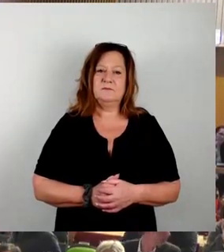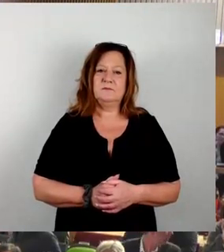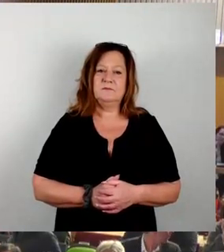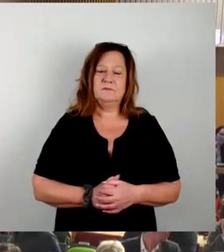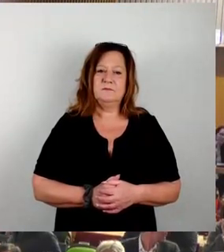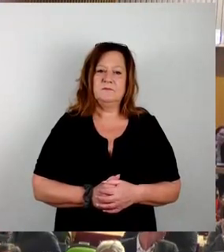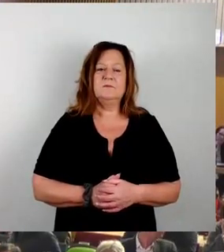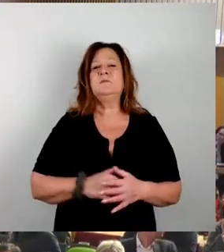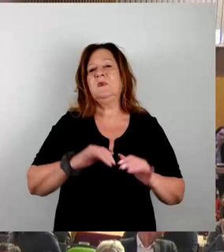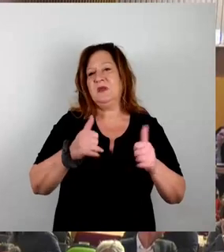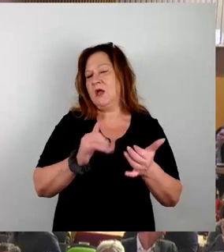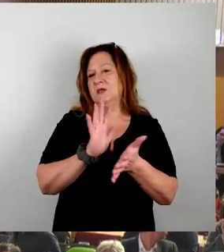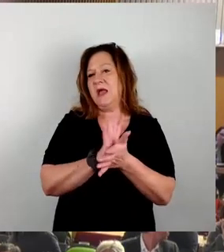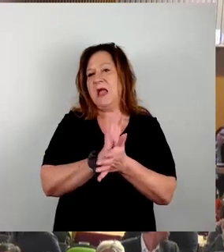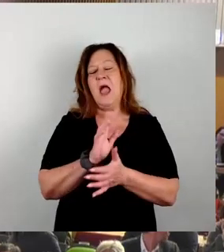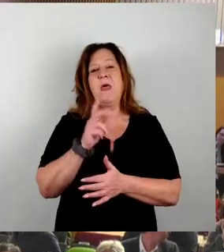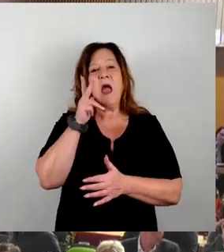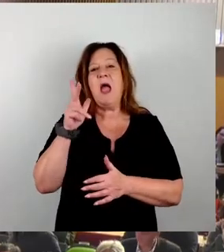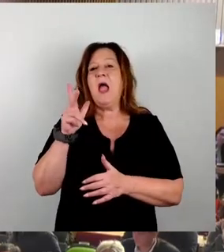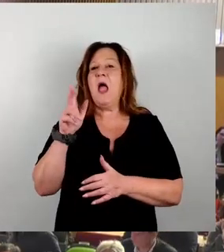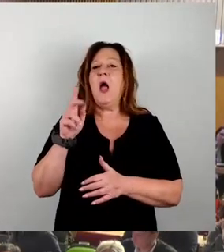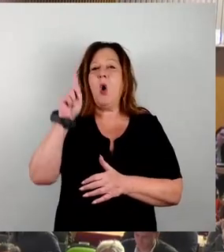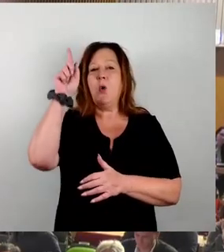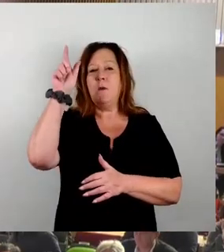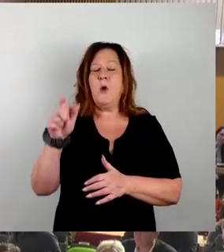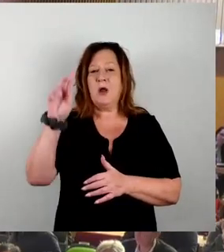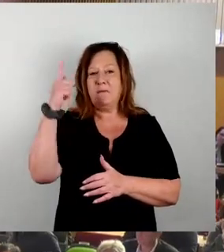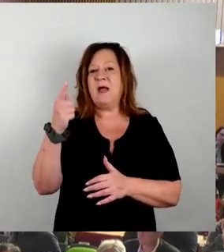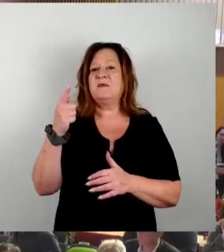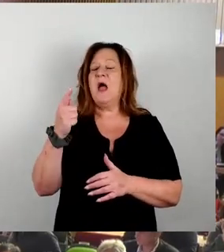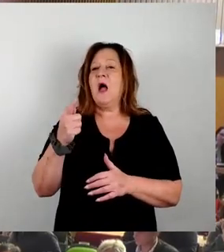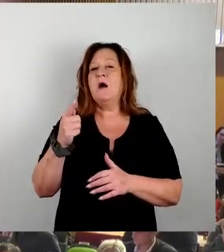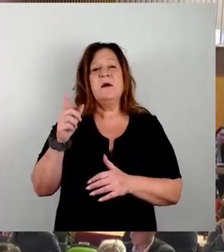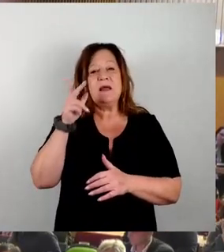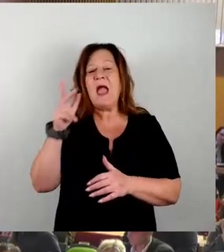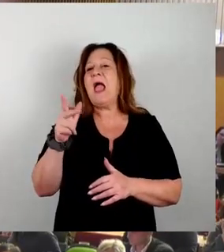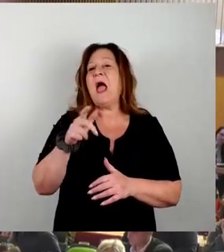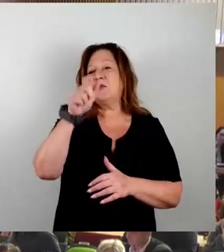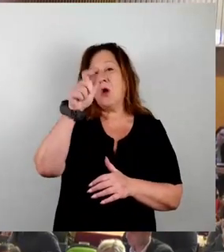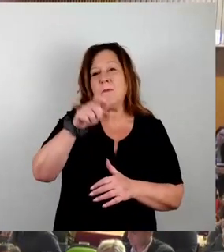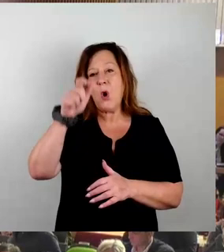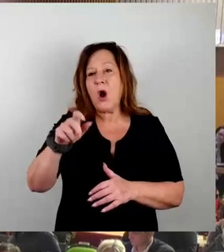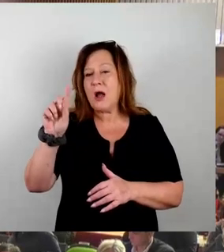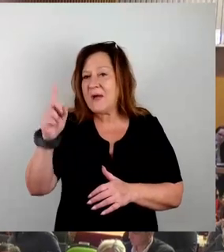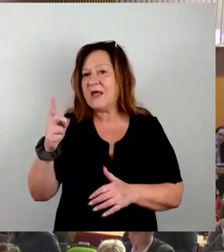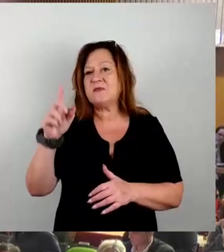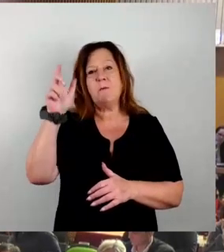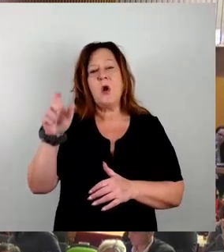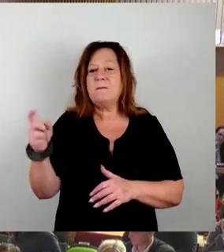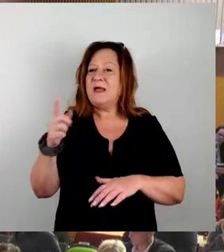Ja, sehr geehrter Herr Oberbürgermeister, sehr geehrte Bürgermeisterinnen und Bürgermeister, sehr geehrte Stadträtinnen und Stadträte, liebe